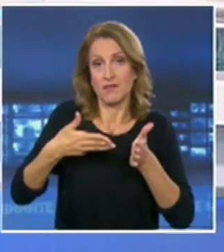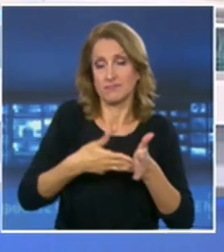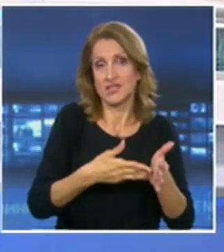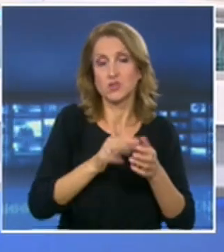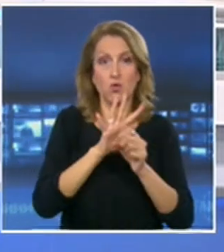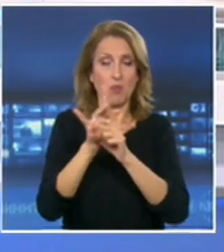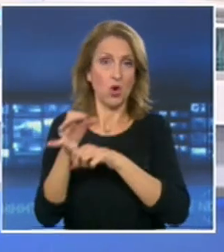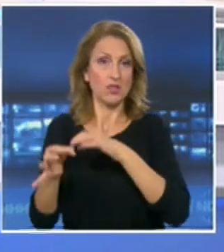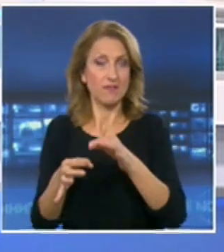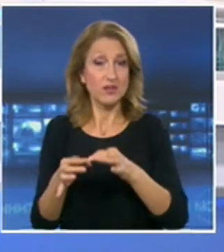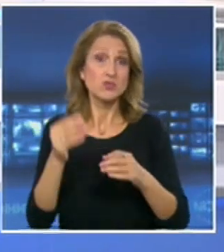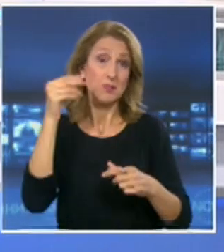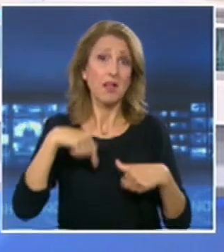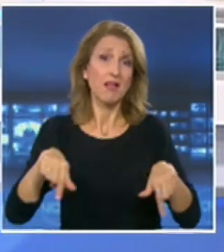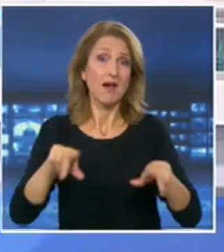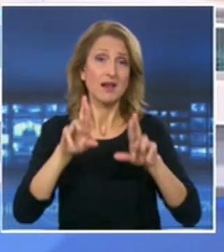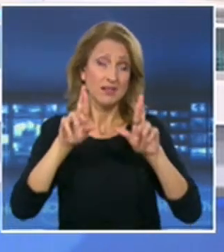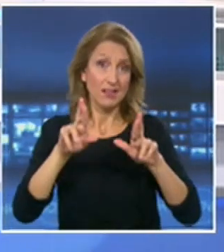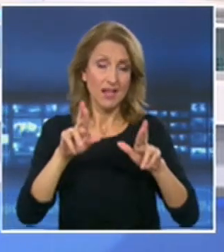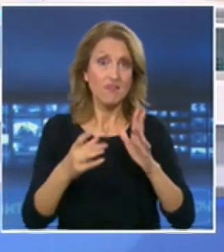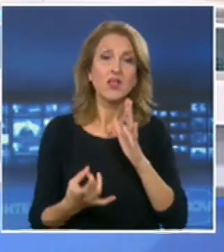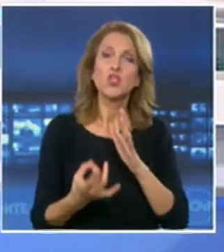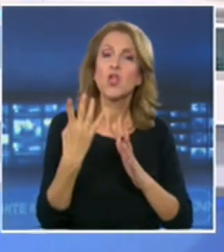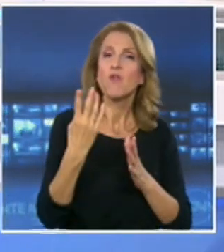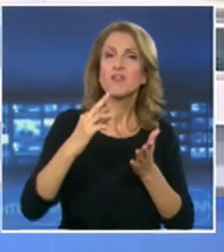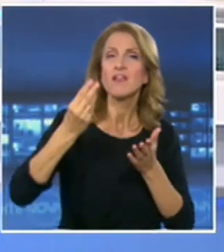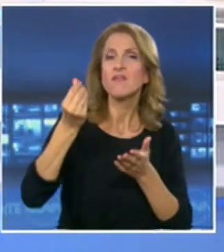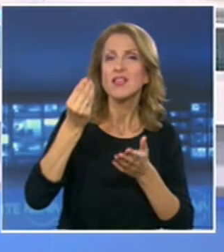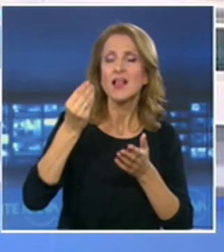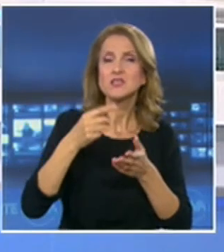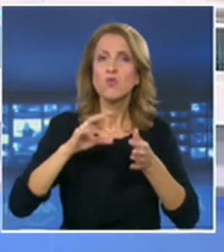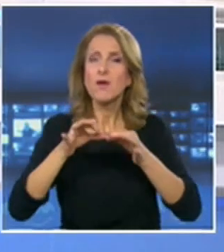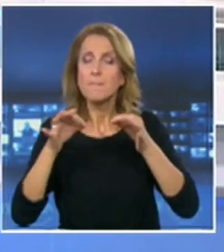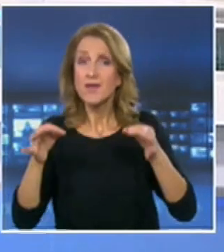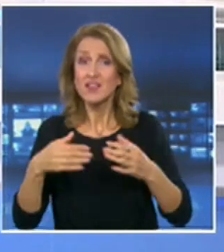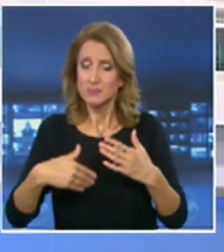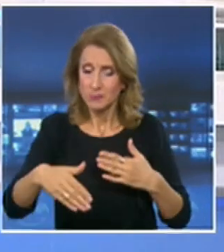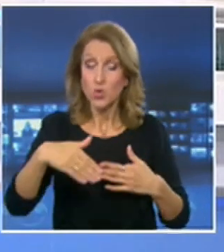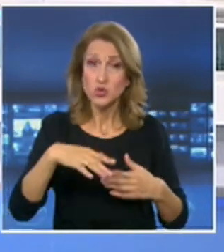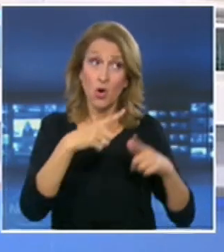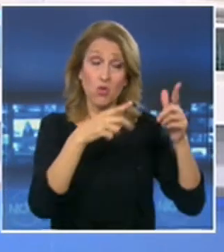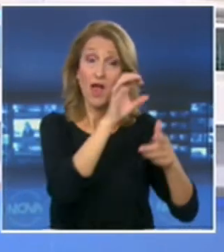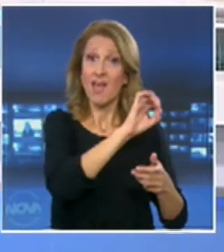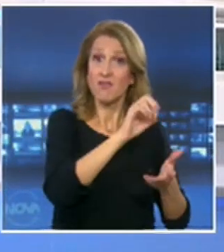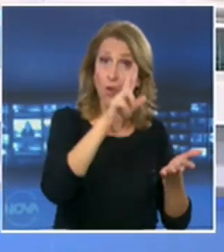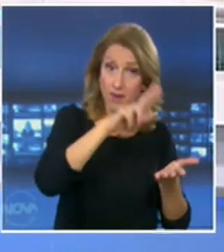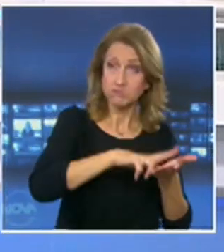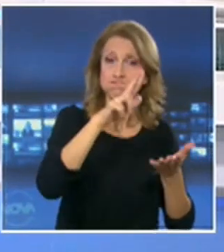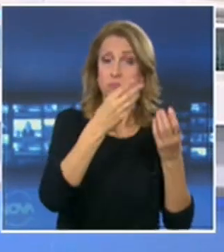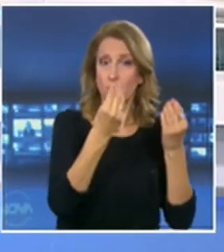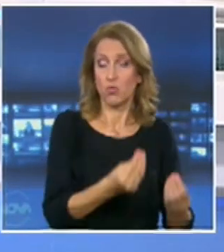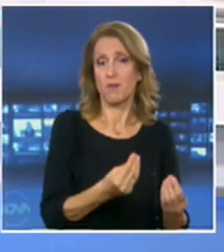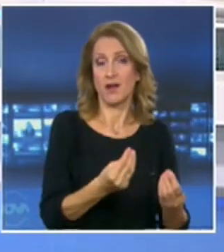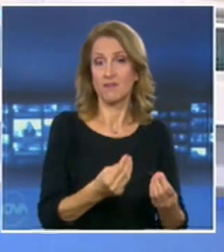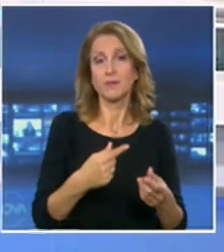изразила надежда новите финансови инструменти за противодействие на пандемията да бъдат одобрени възможно най-скоро от Съвета на Европа. Продължава